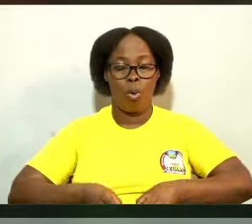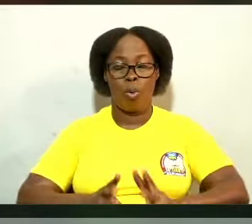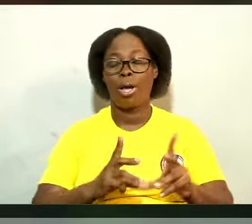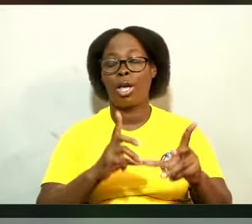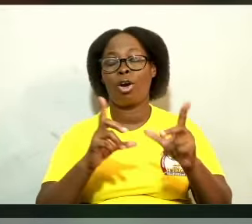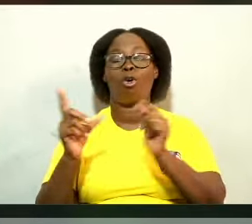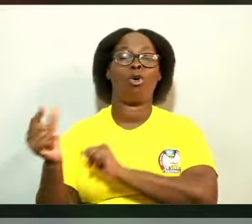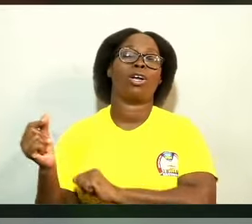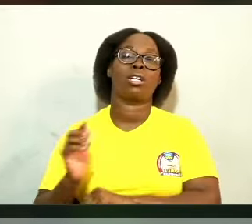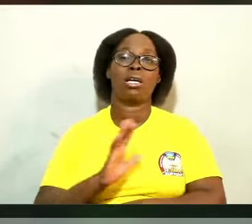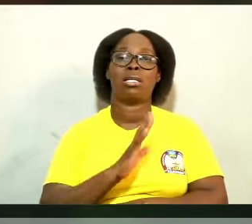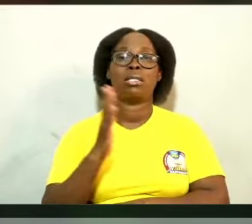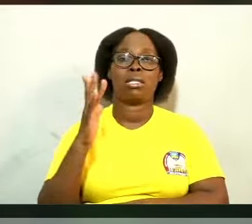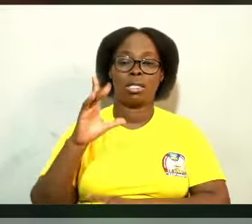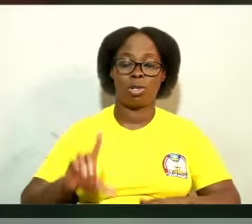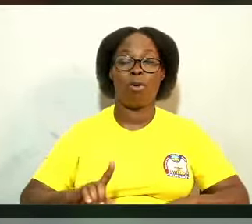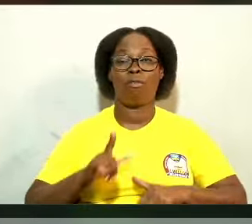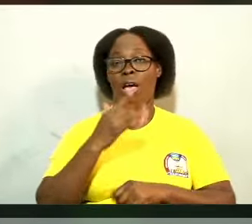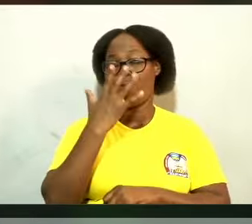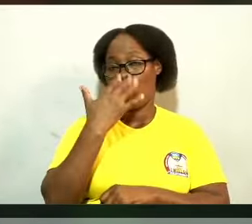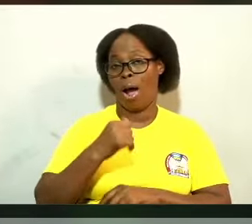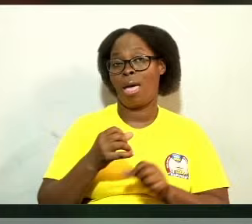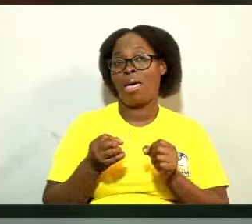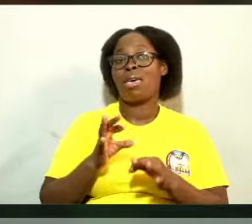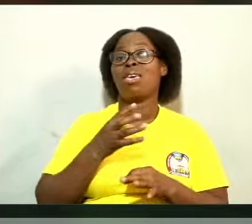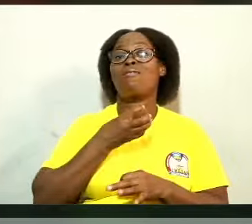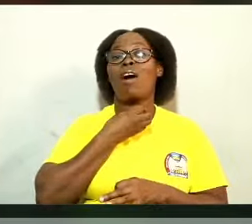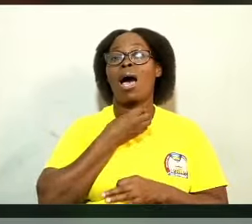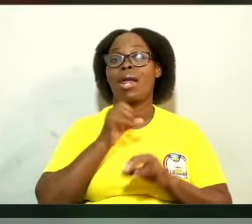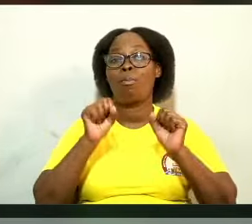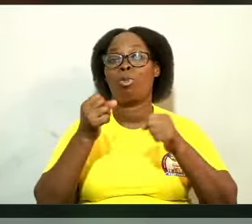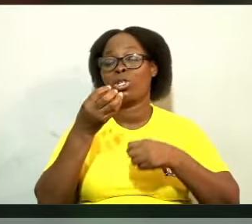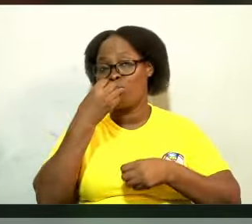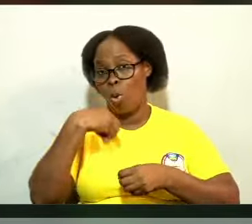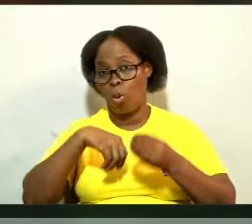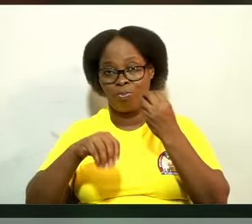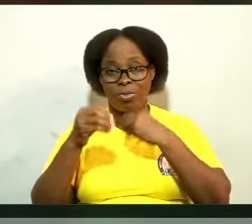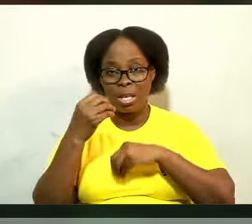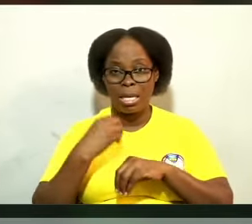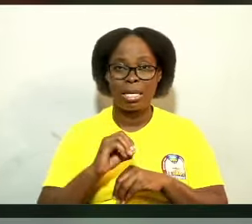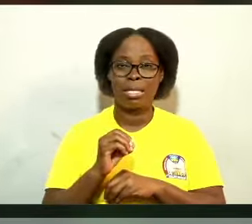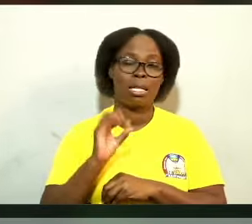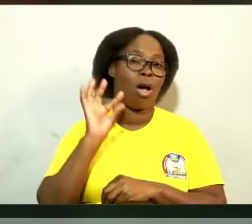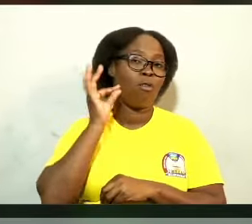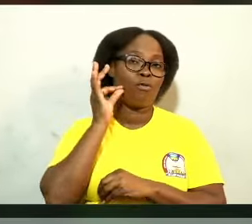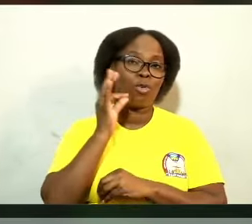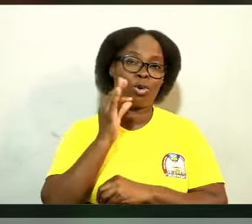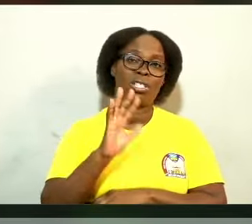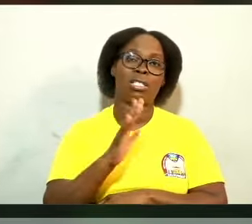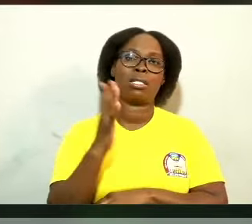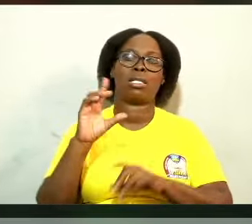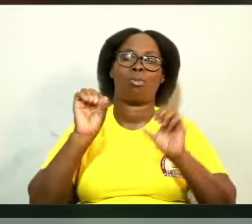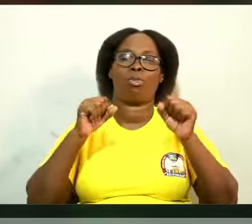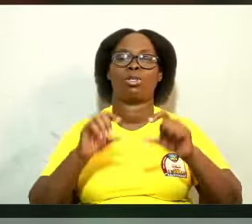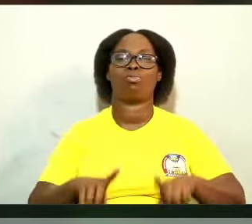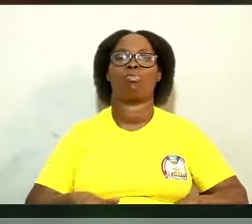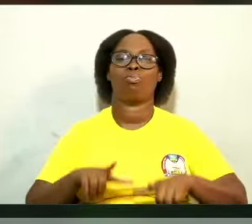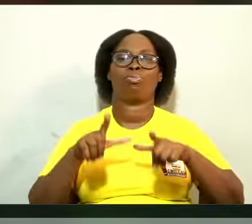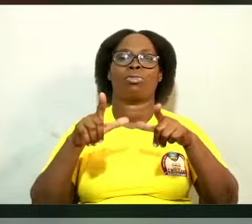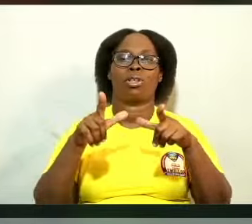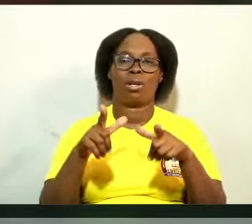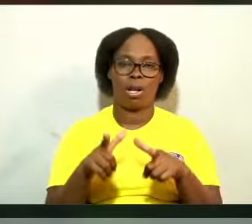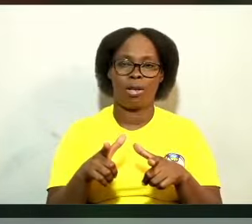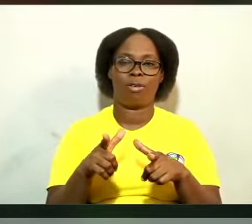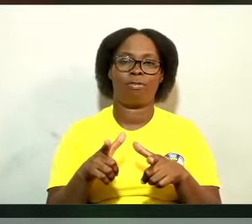mti wa uzima. Maana kama Adamu angelikula mti wa uzima, angeliishi akiwa mtenda dhambi